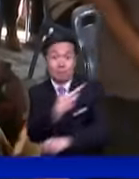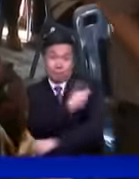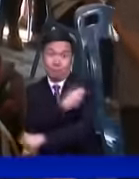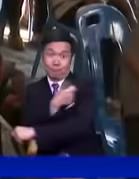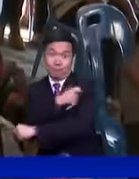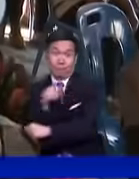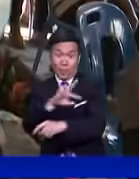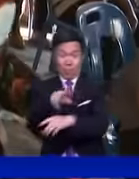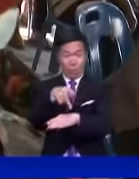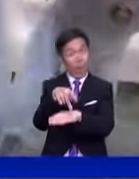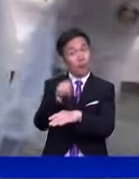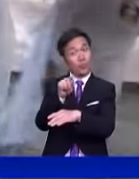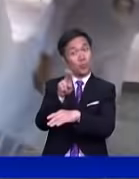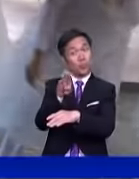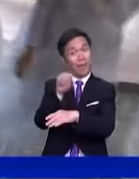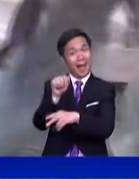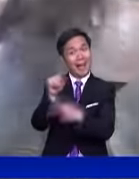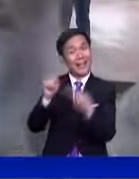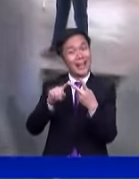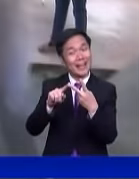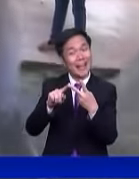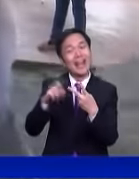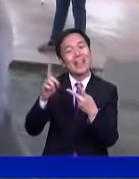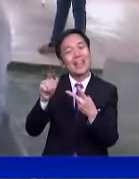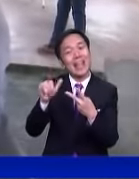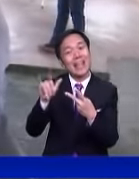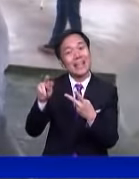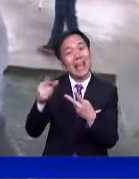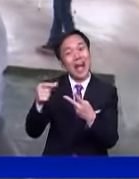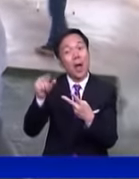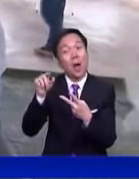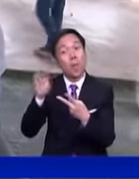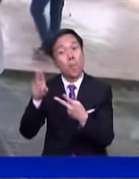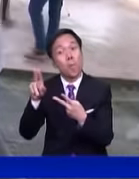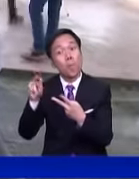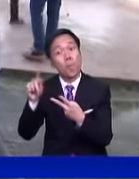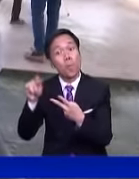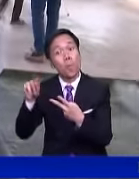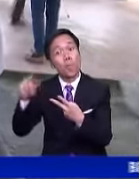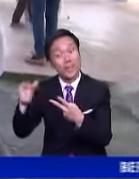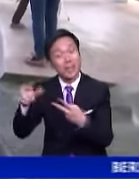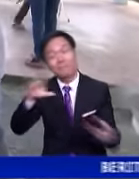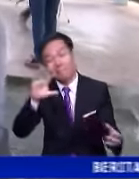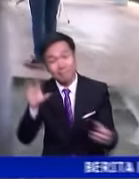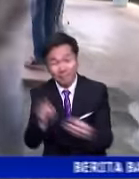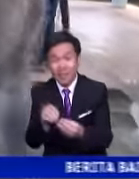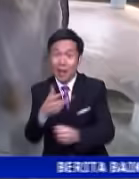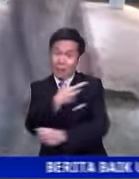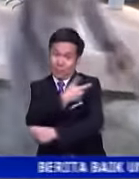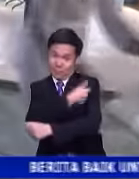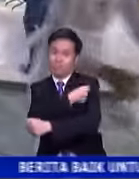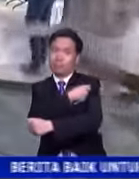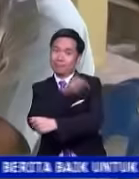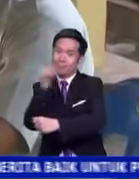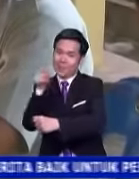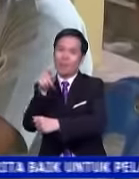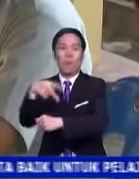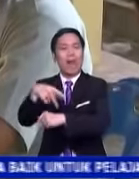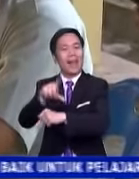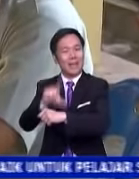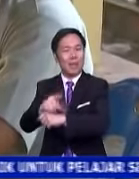di Pulau Tubah dan Pulau Dayang Bunting menyumbang 15% menerima keseluruhan vaksin di Langkawi.